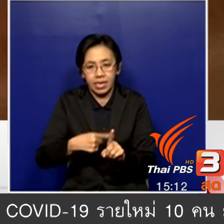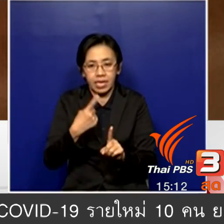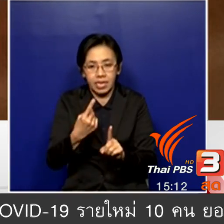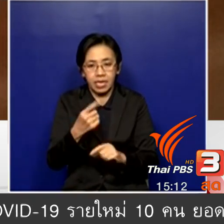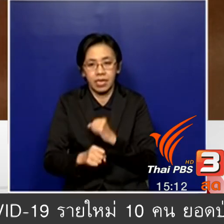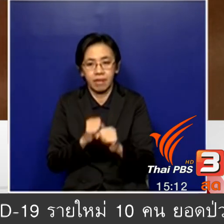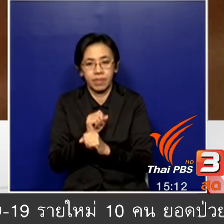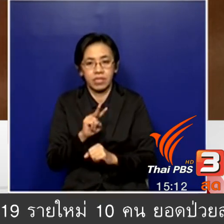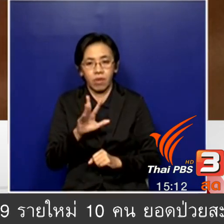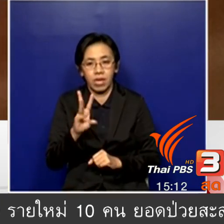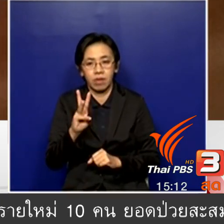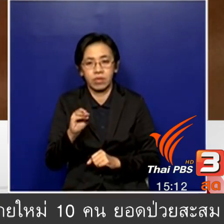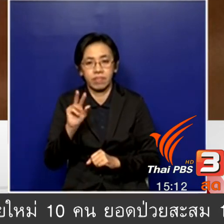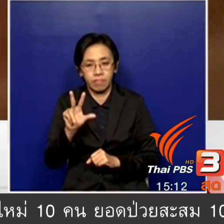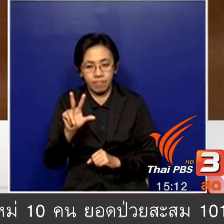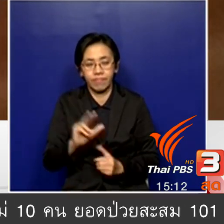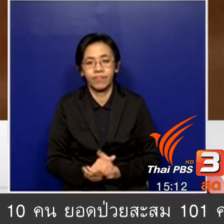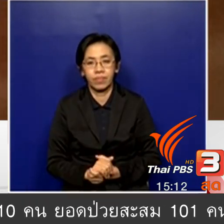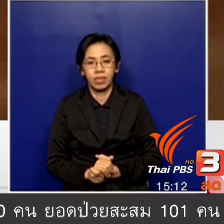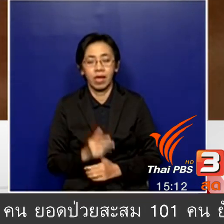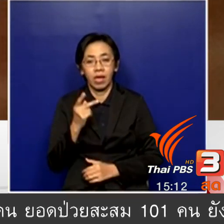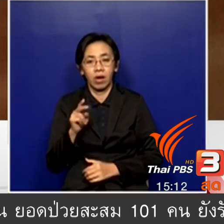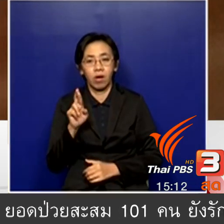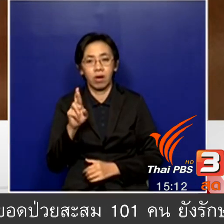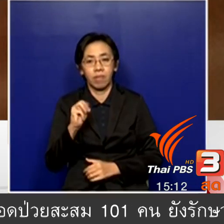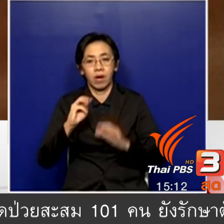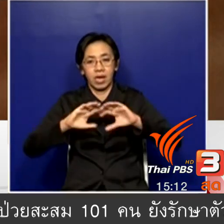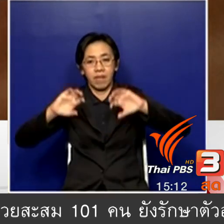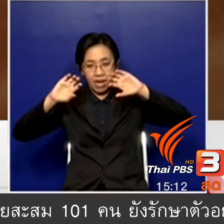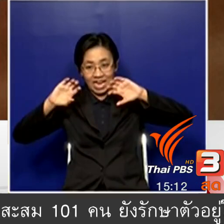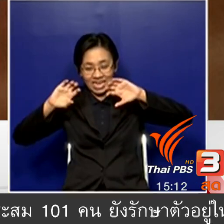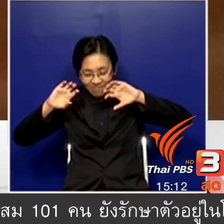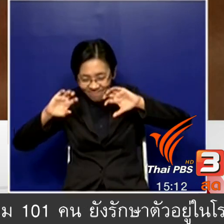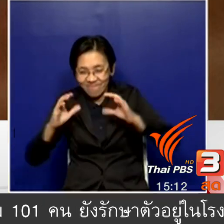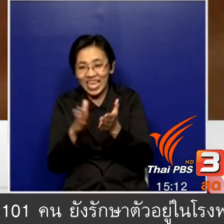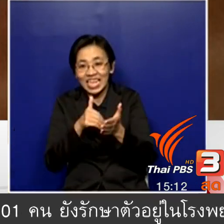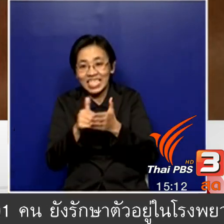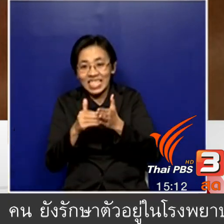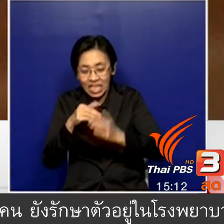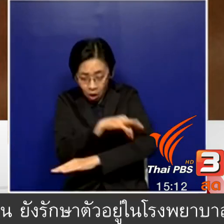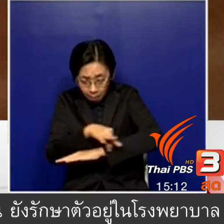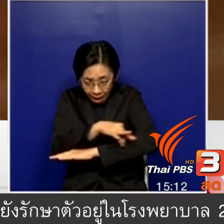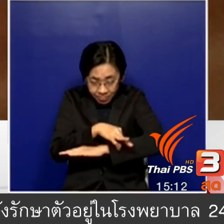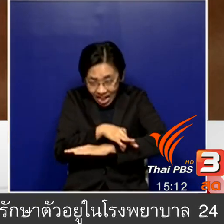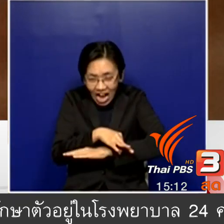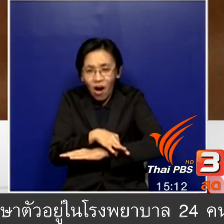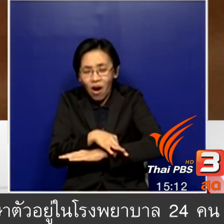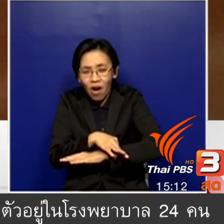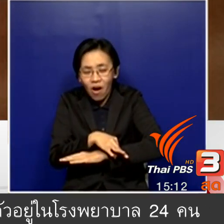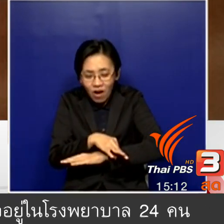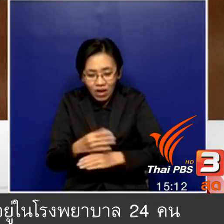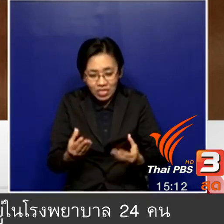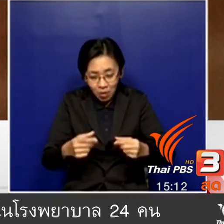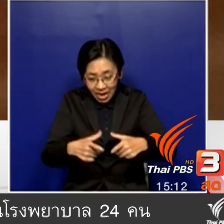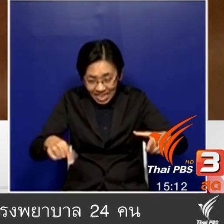63เดือนที่ขอรมมีมะติเปลี่ยนสีผังเมืองครัท่ประทานตัวละครที่สำคัญก็อยากแนะนำใหท่านประ